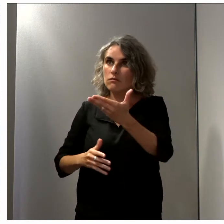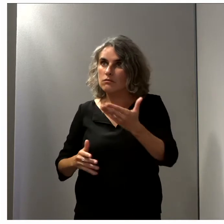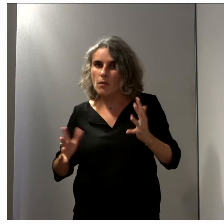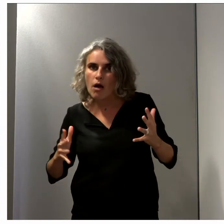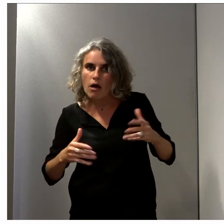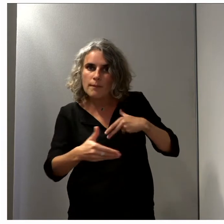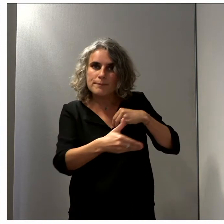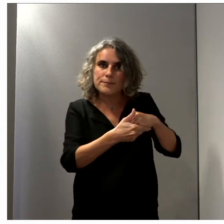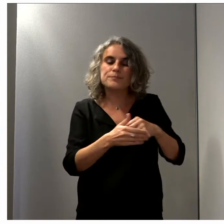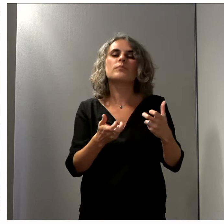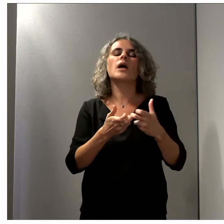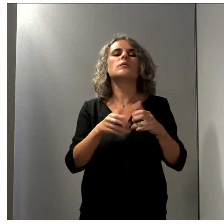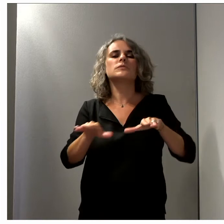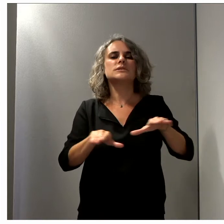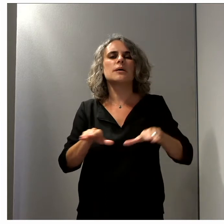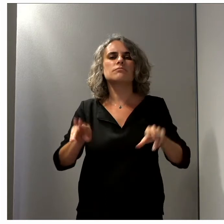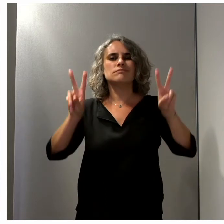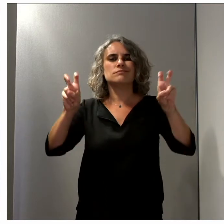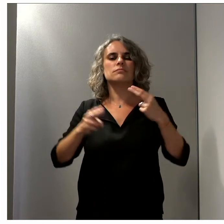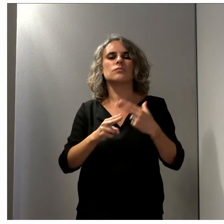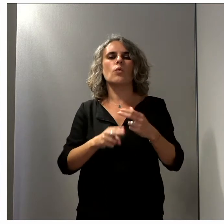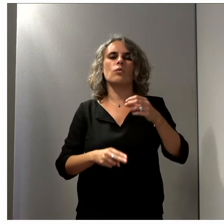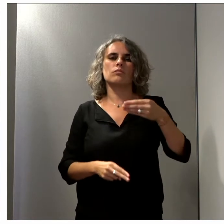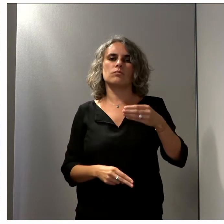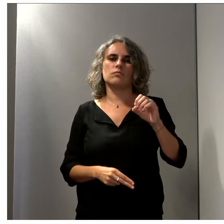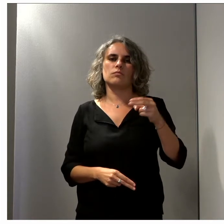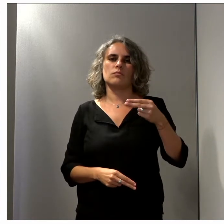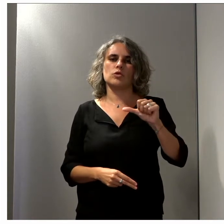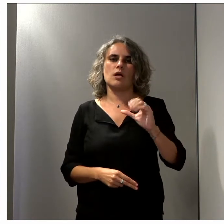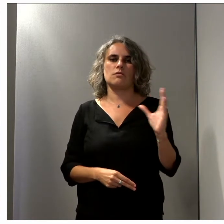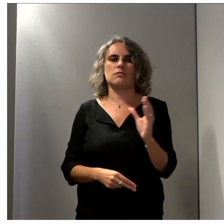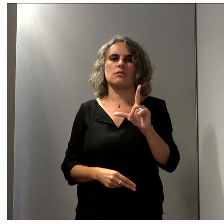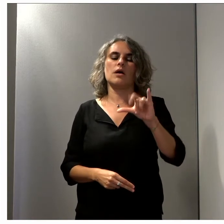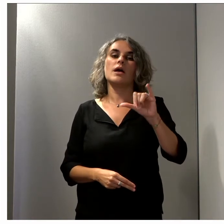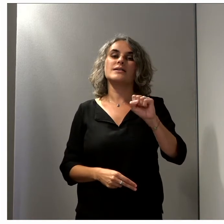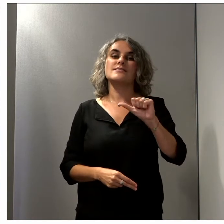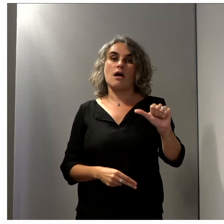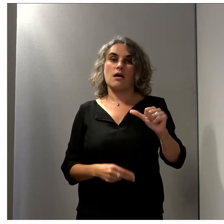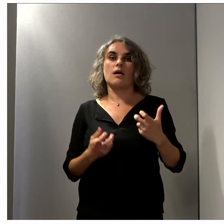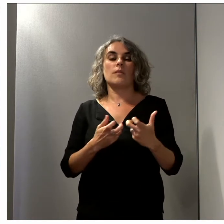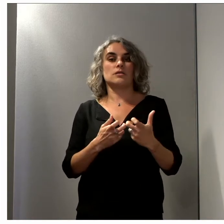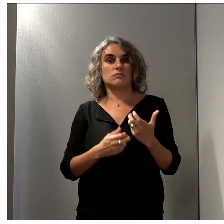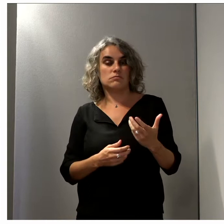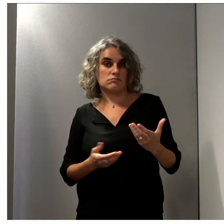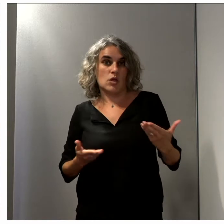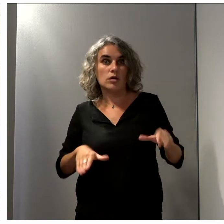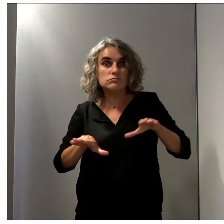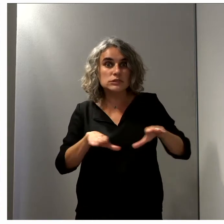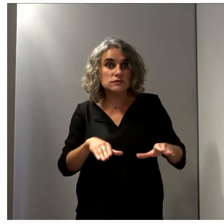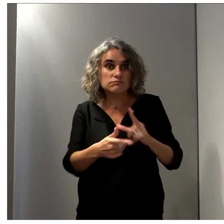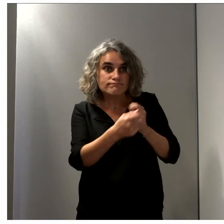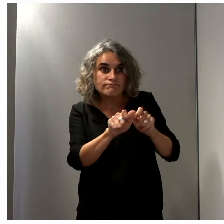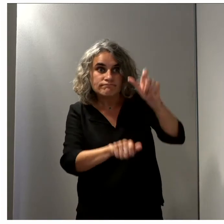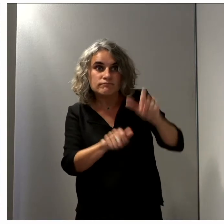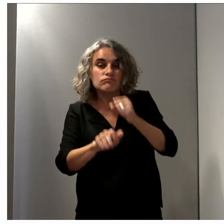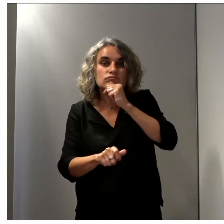un dispositif comme Mona Lisa aujourd'hui, qui est assez reconnu et bien implanté sur les territoires, ne concerne encore que les personnes âgées, alors que ce type de dispositif